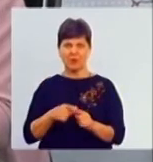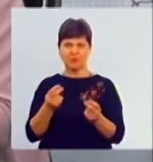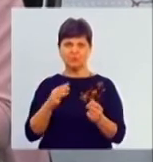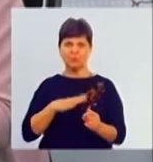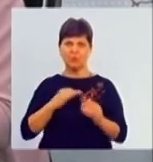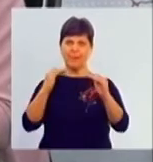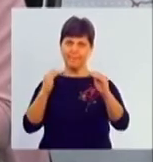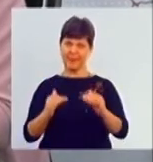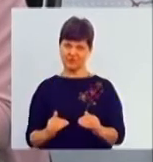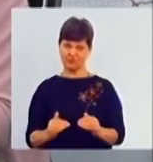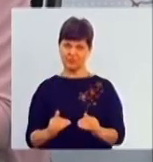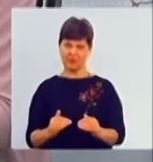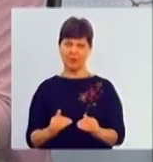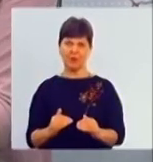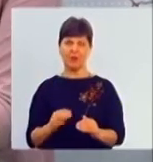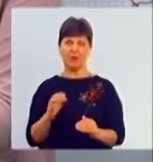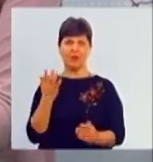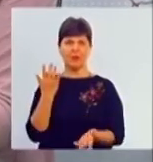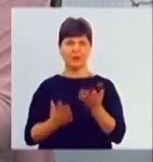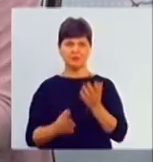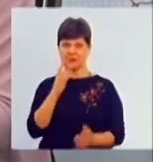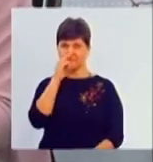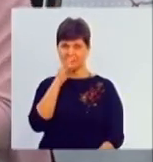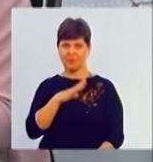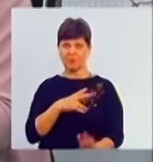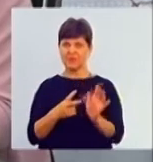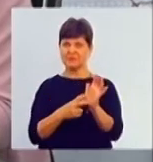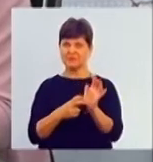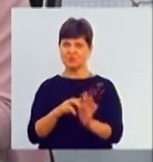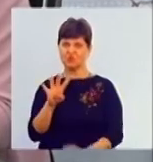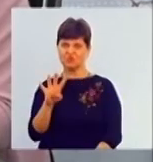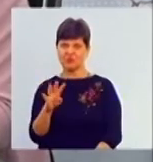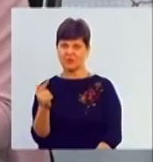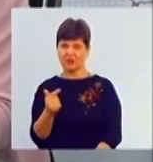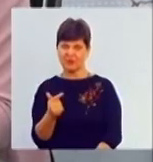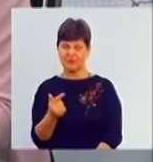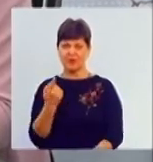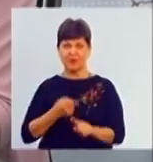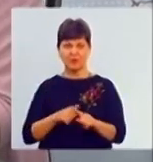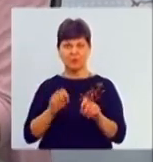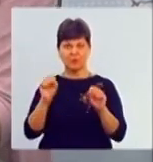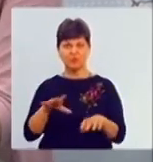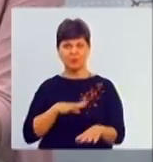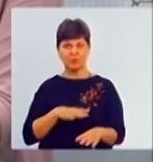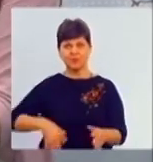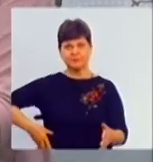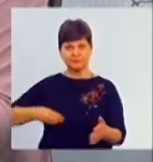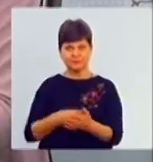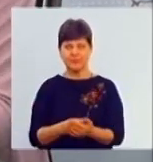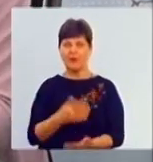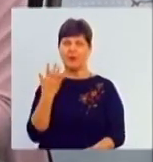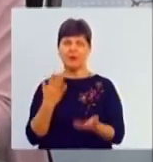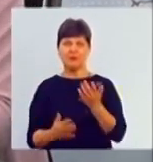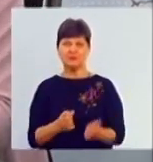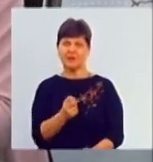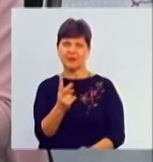меншою. Якщо я не помиляюся, було 704 гривні, тому можна було докупляти. Тому якщо невелика кількість стажу,